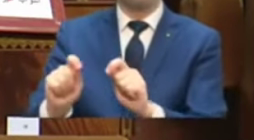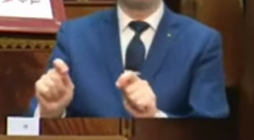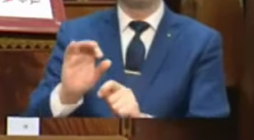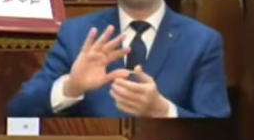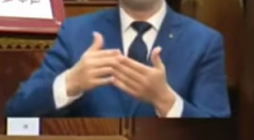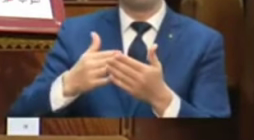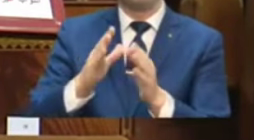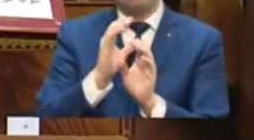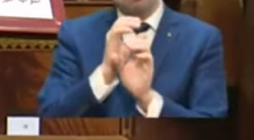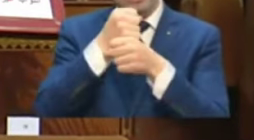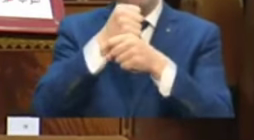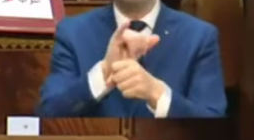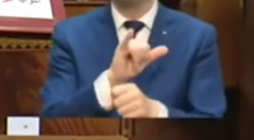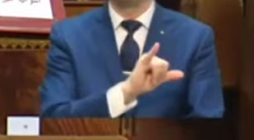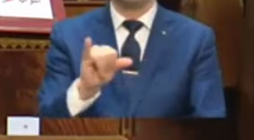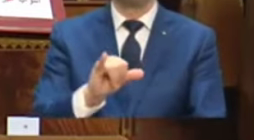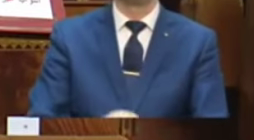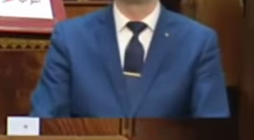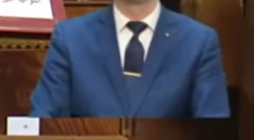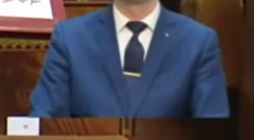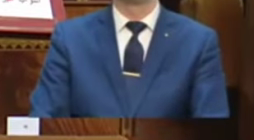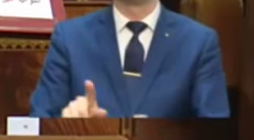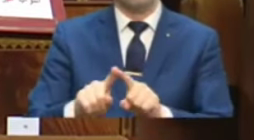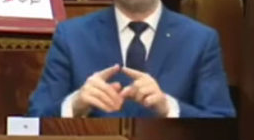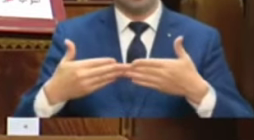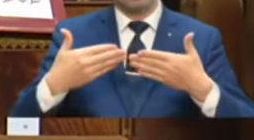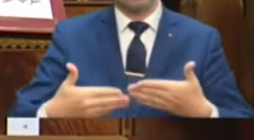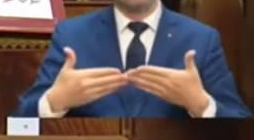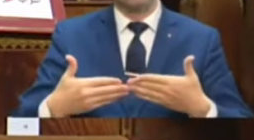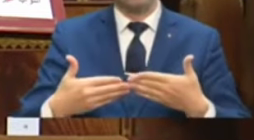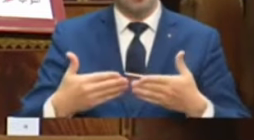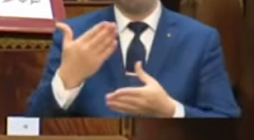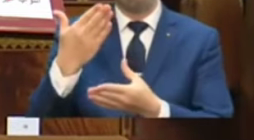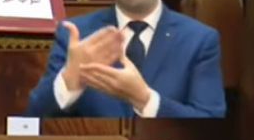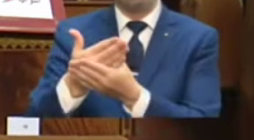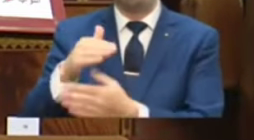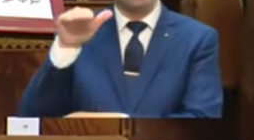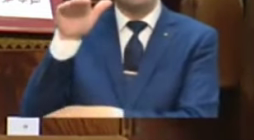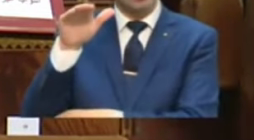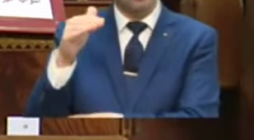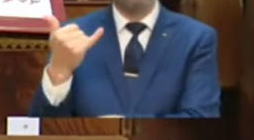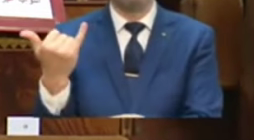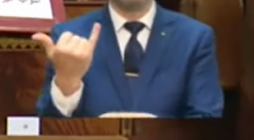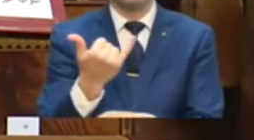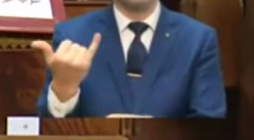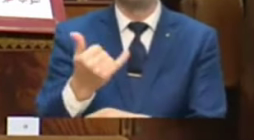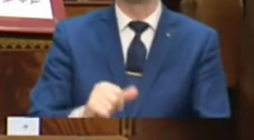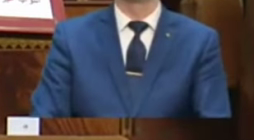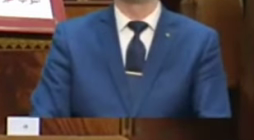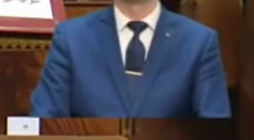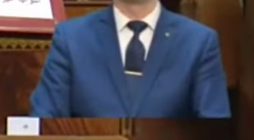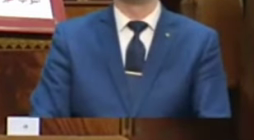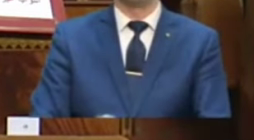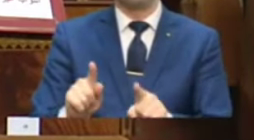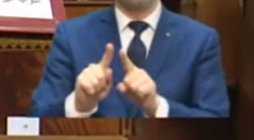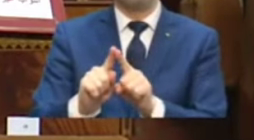الافواه. وهذا هو اللي تيخدم القضيه الوطنيه. القضية الوطنية تخدم